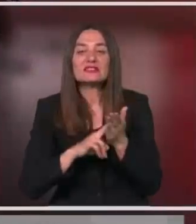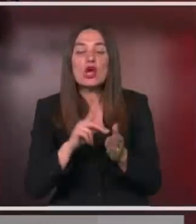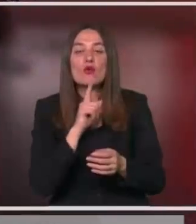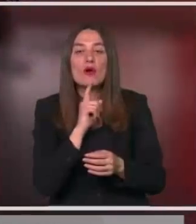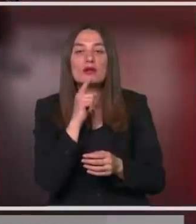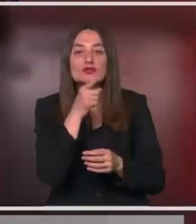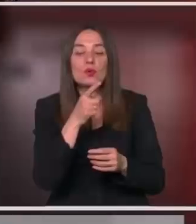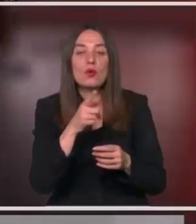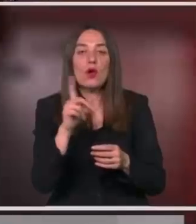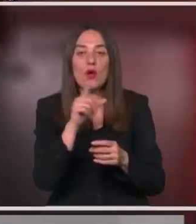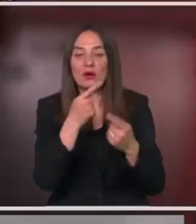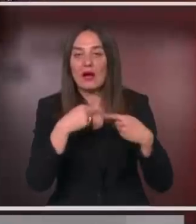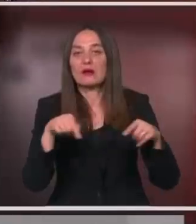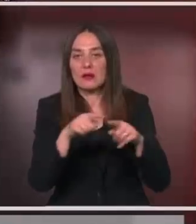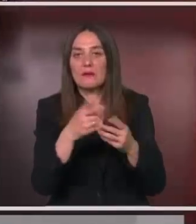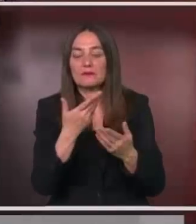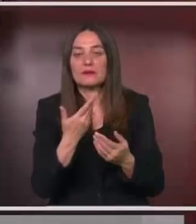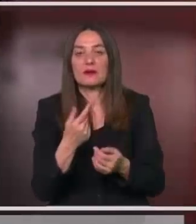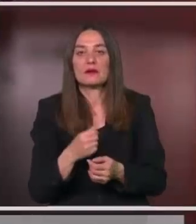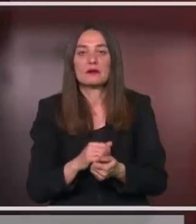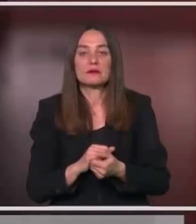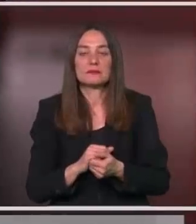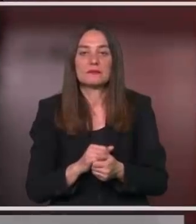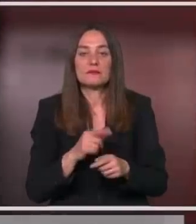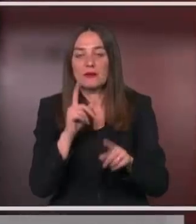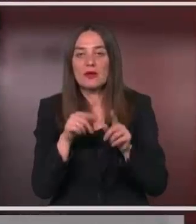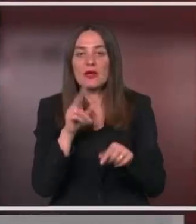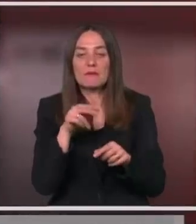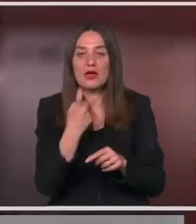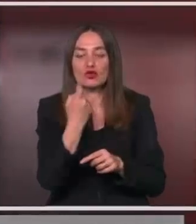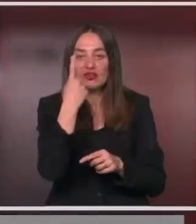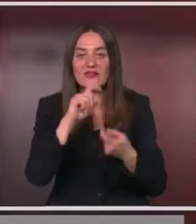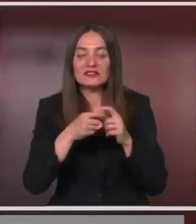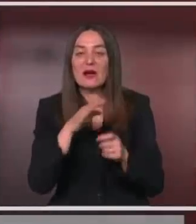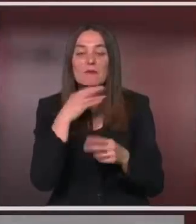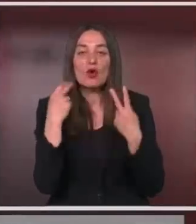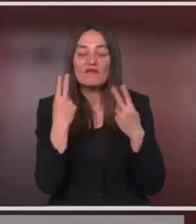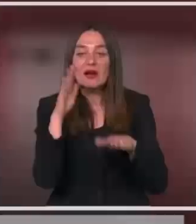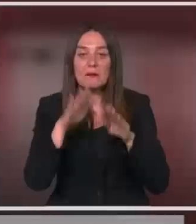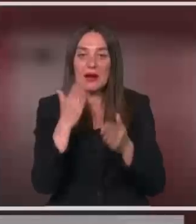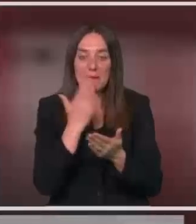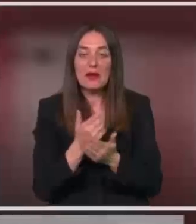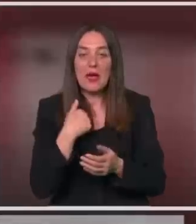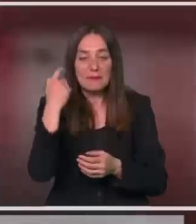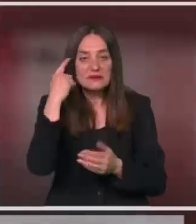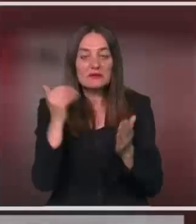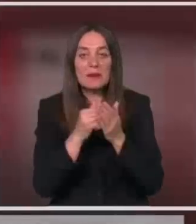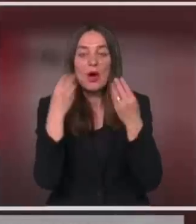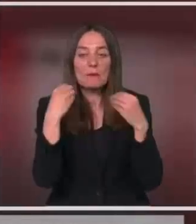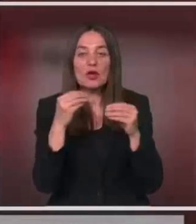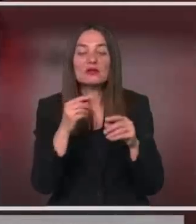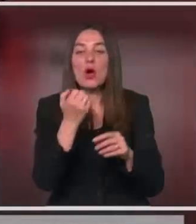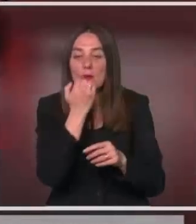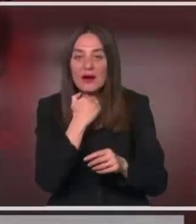predmet lokalnih samouprava. Ali ima još jedna stvar koja je jako važna mera bila i koju mislim da treba da objasnimo zbog